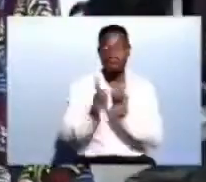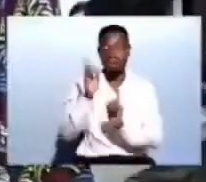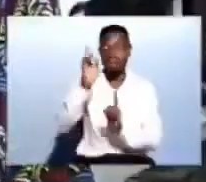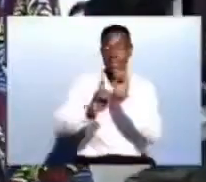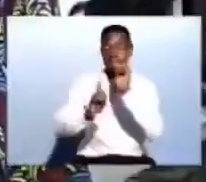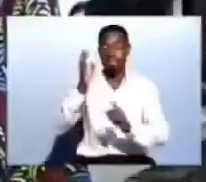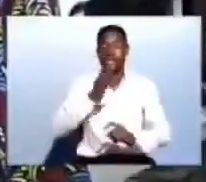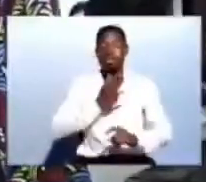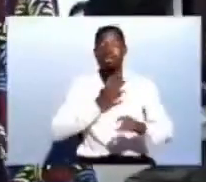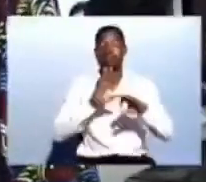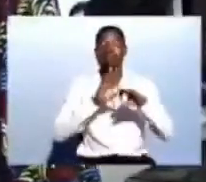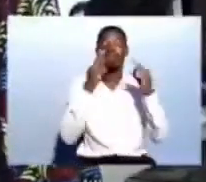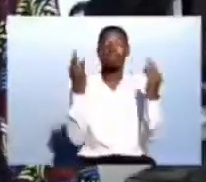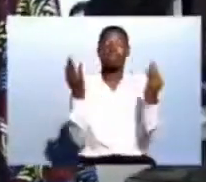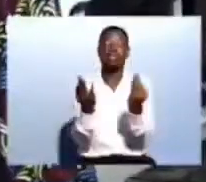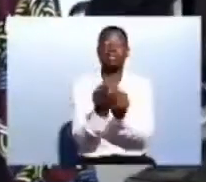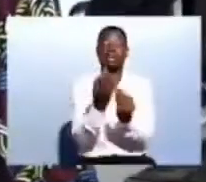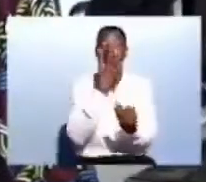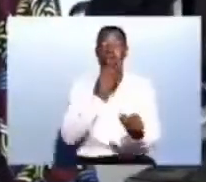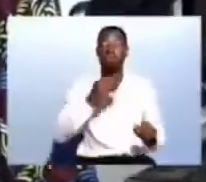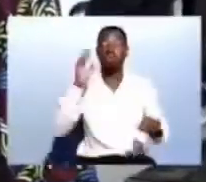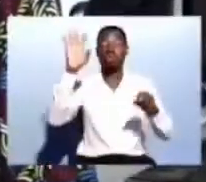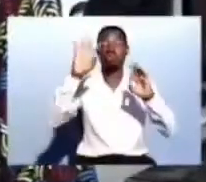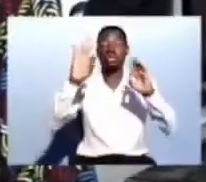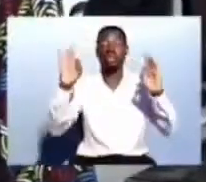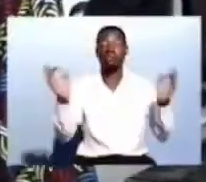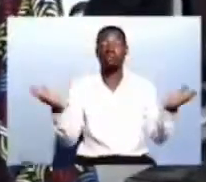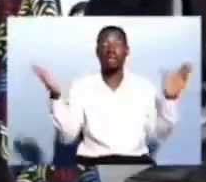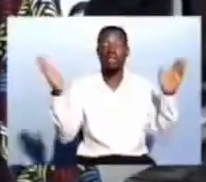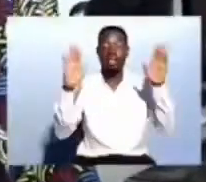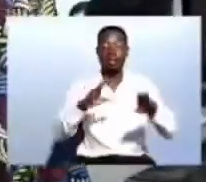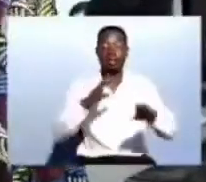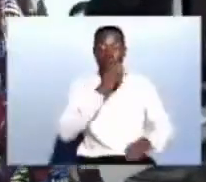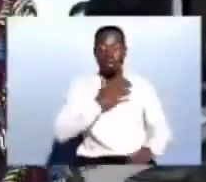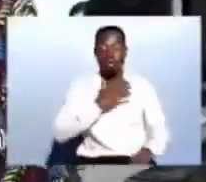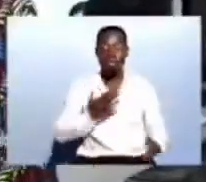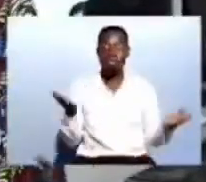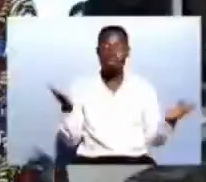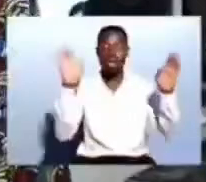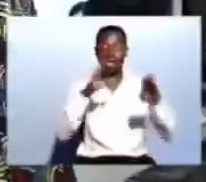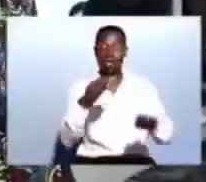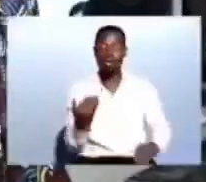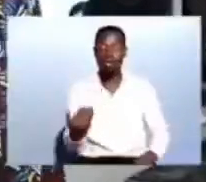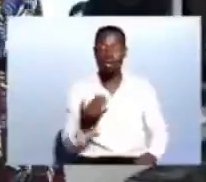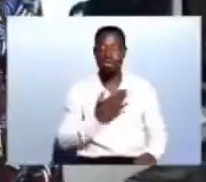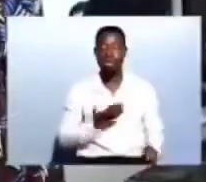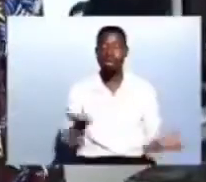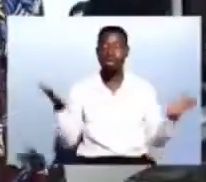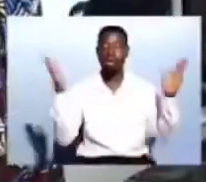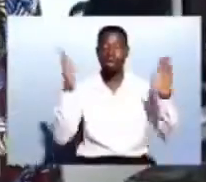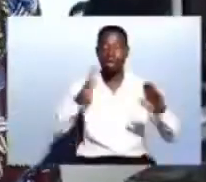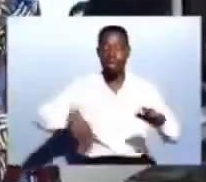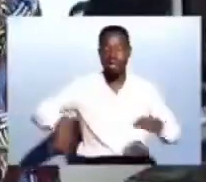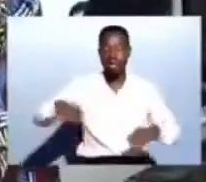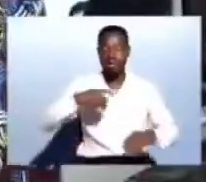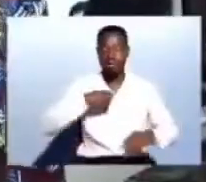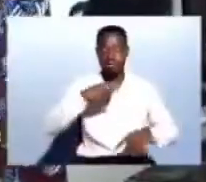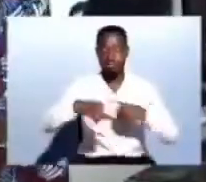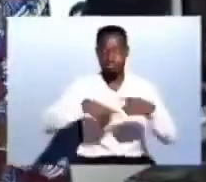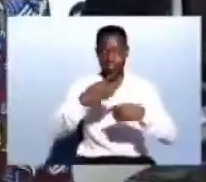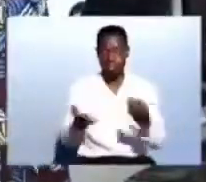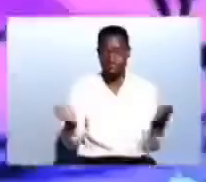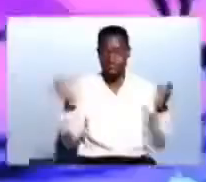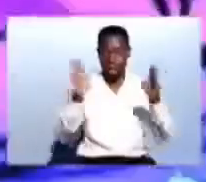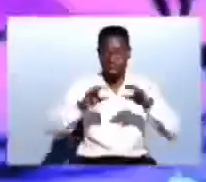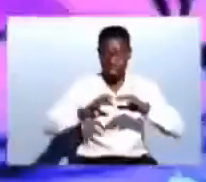familia kwa Roho wako mtakatifu. Bariki waume zetu, bariki watoto wetu, tubariki nasi pia. Endelea kutubariki katika